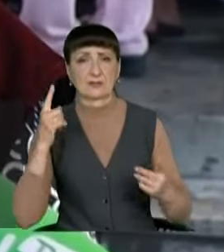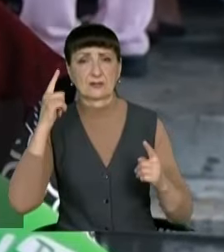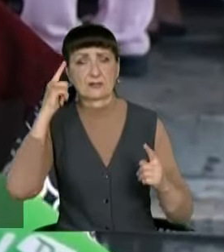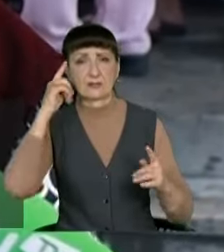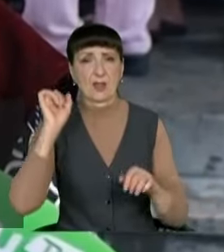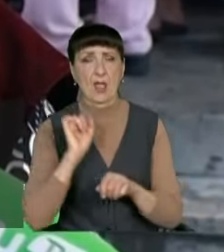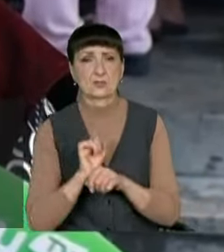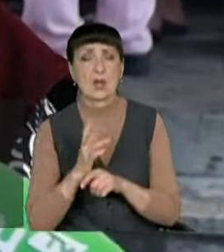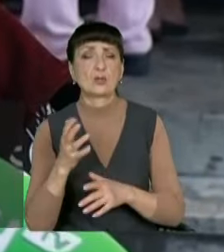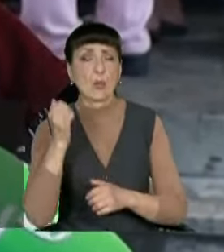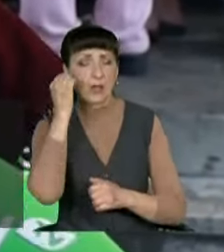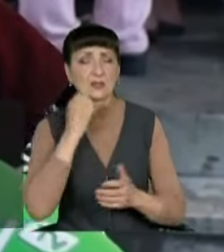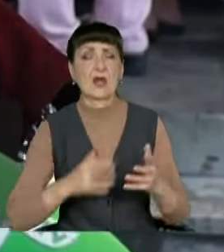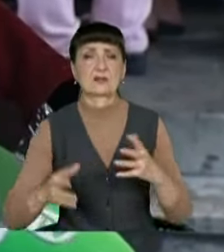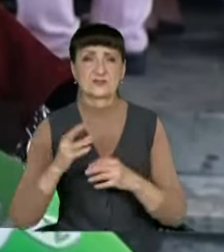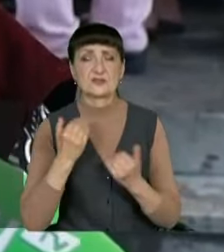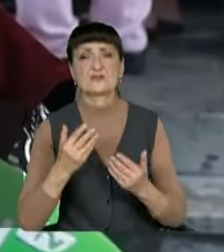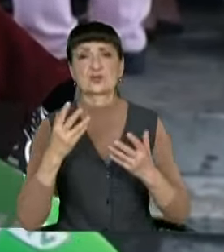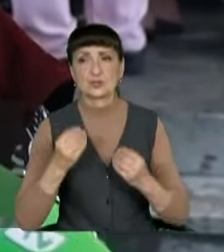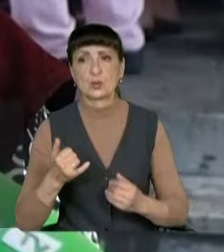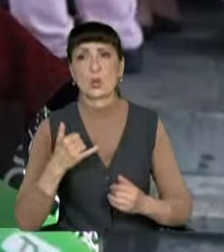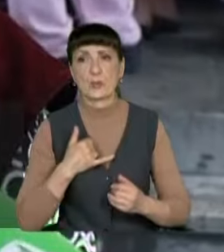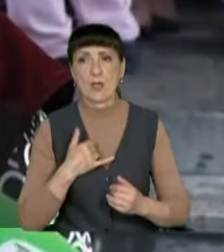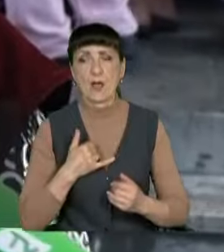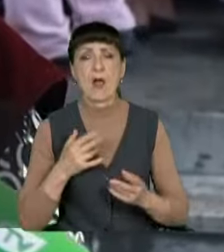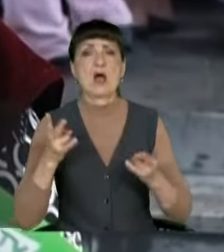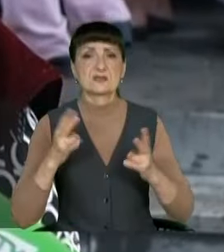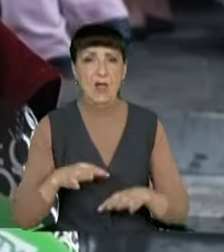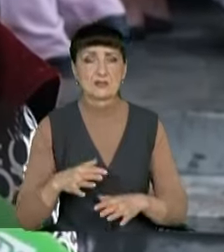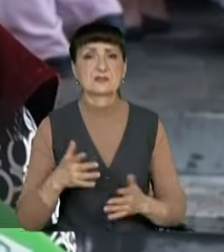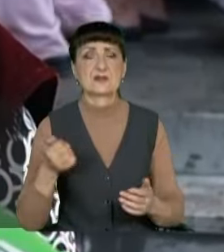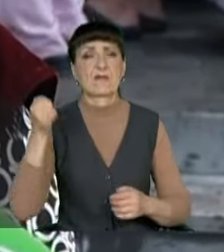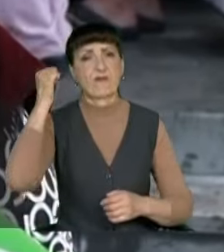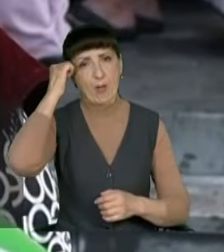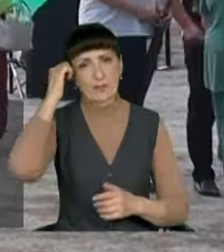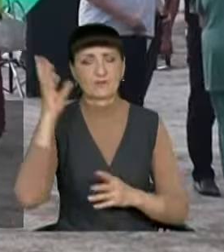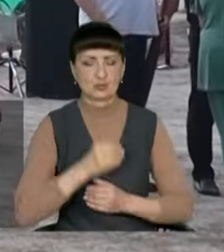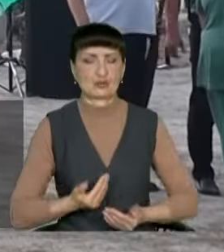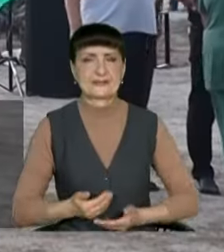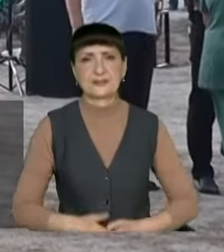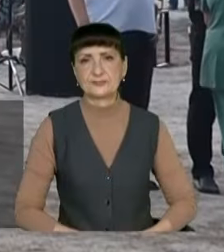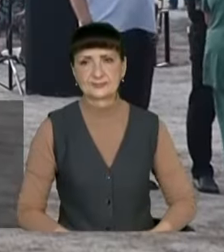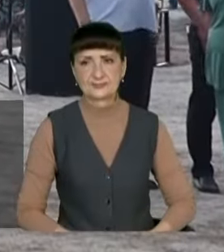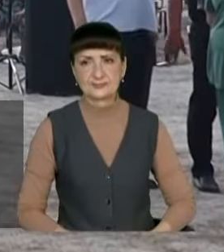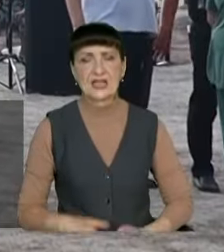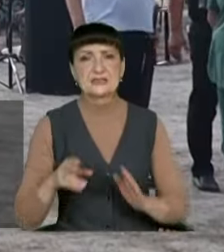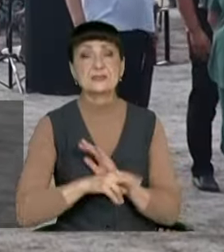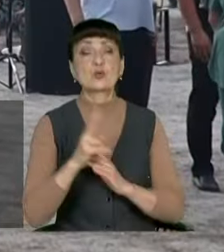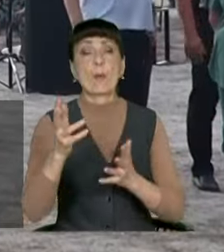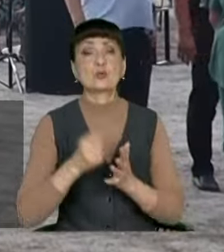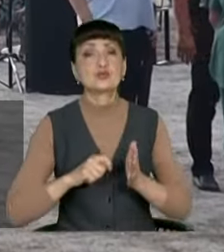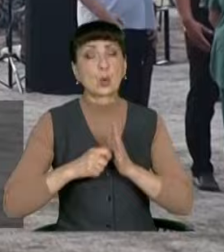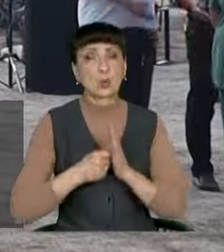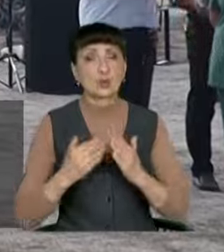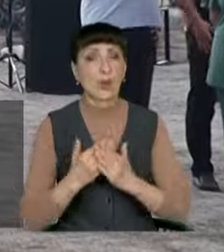Но благодарна всему, сегодняшний день у меня останется на всю жизнь. Среди тех, кто получил ключи